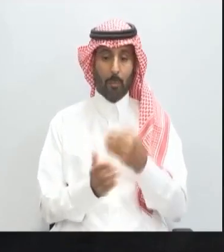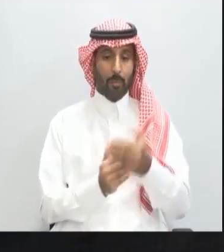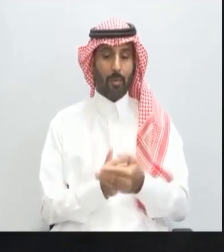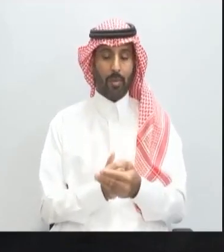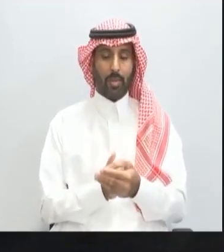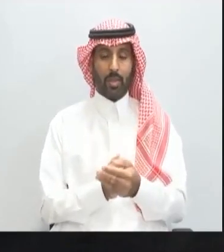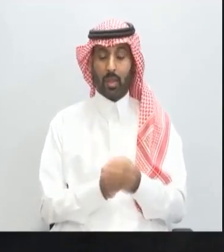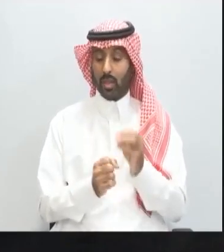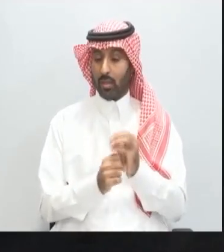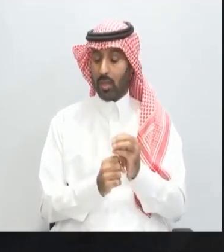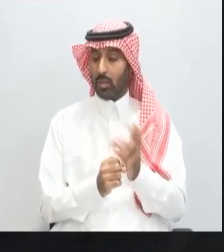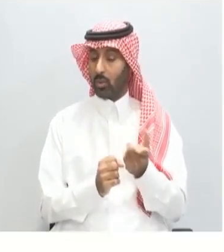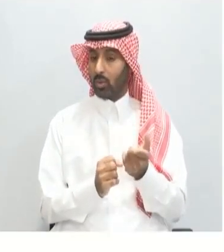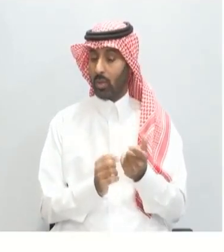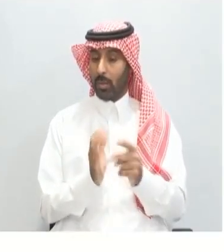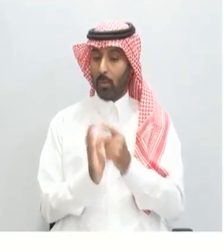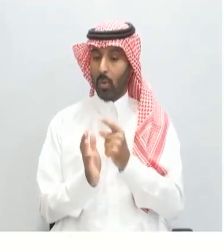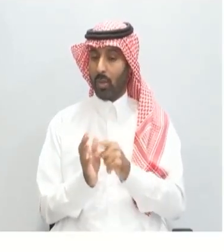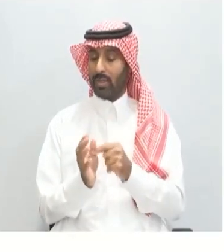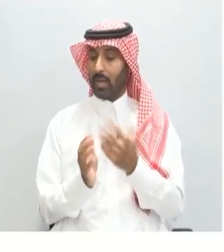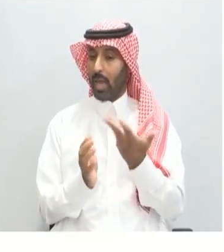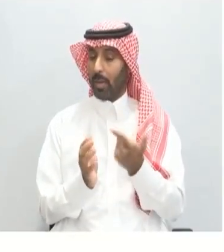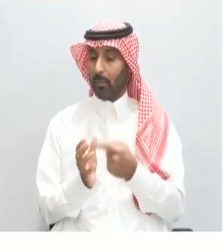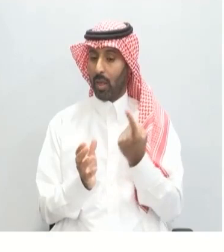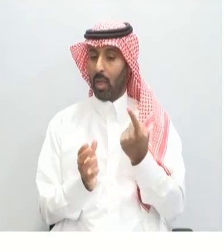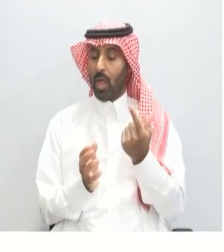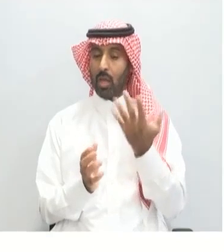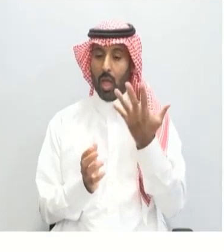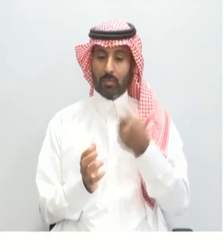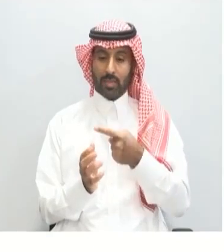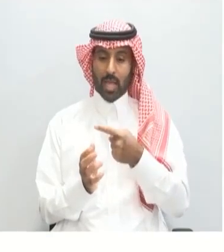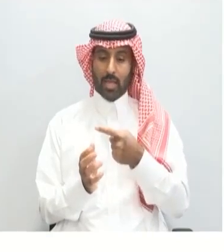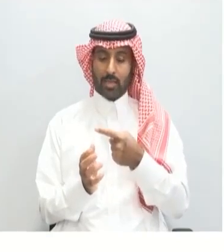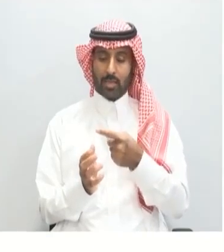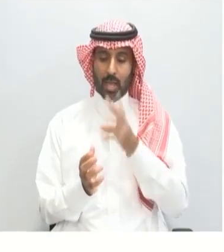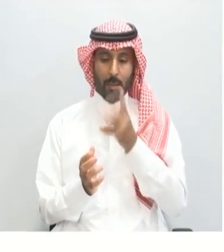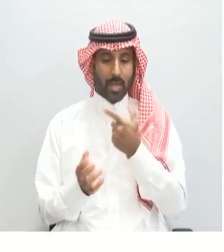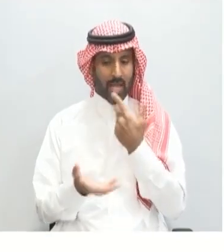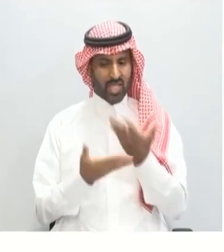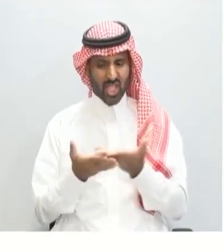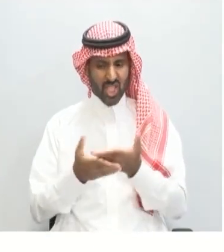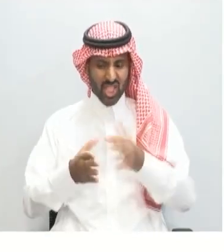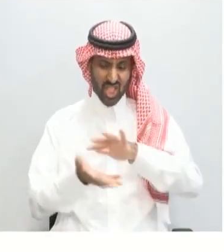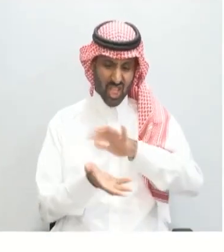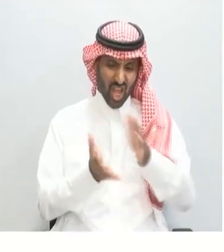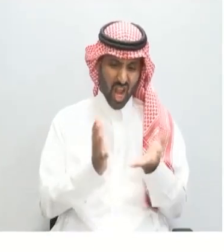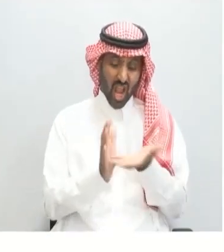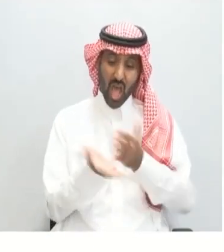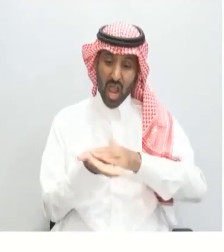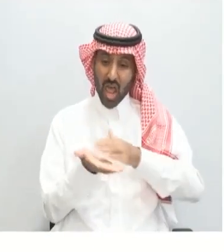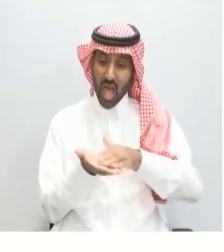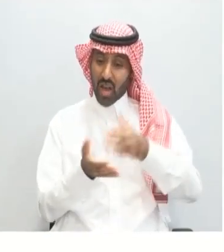نتعرف على الدرس الخامس عشر عمليات تشكيل سطح الارض